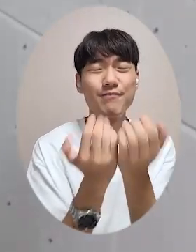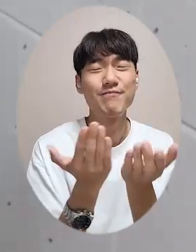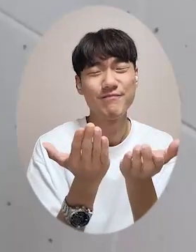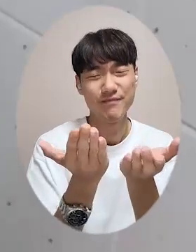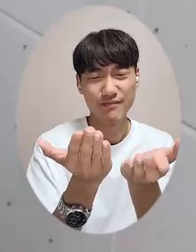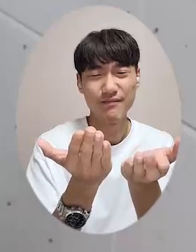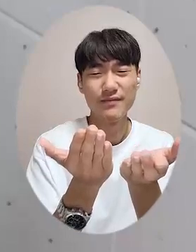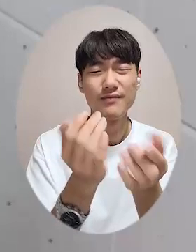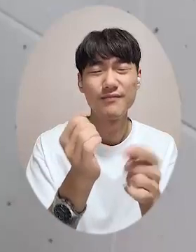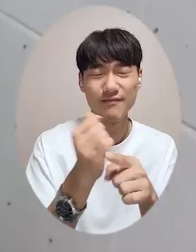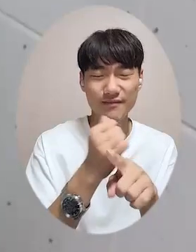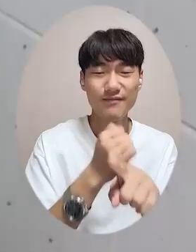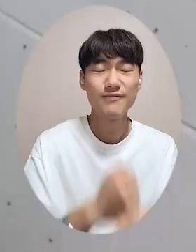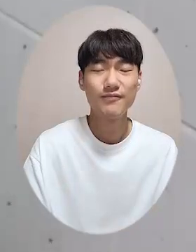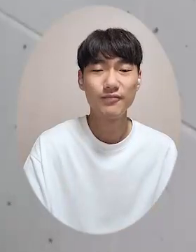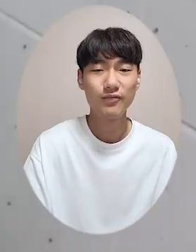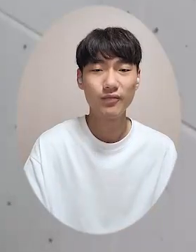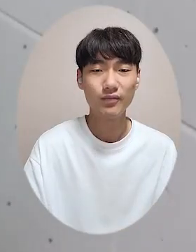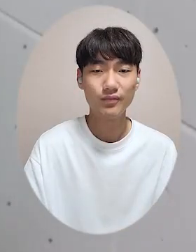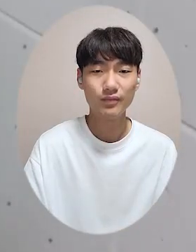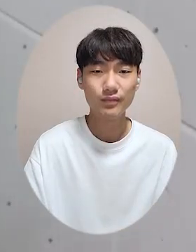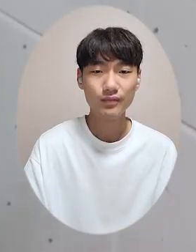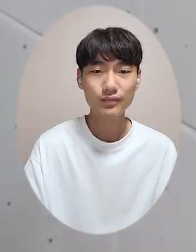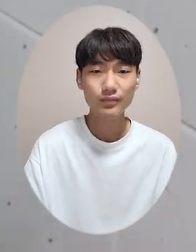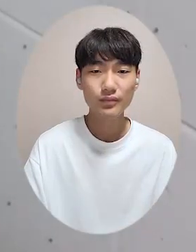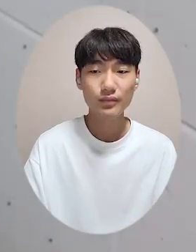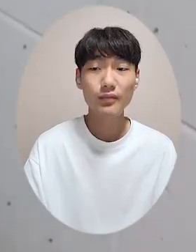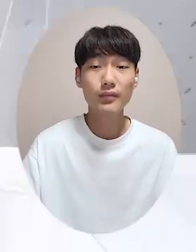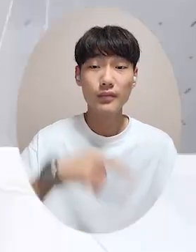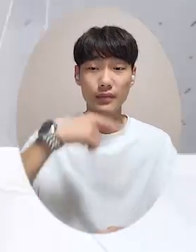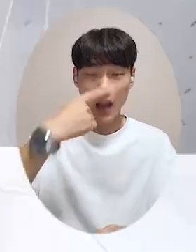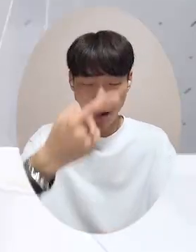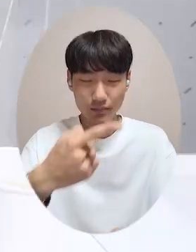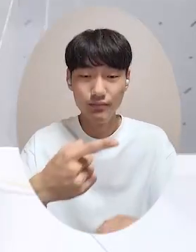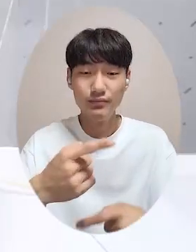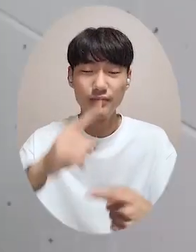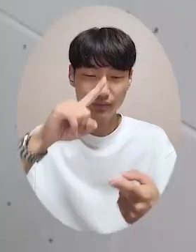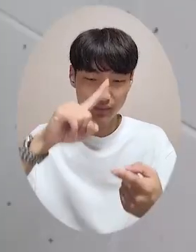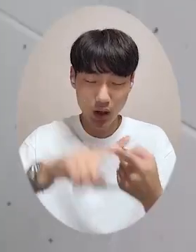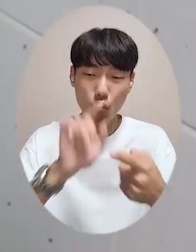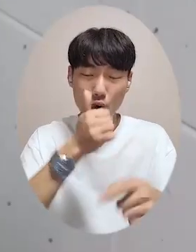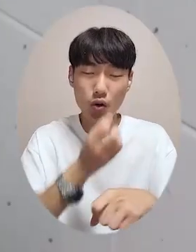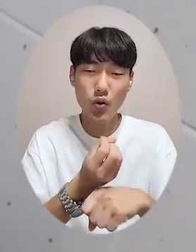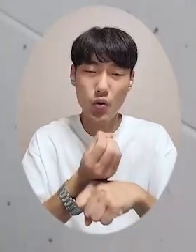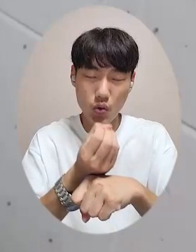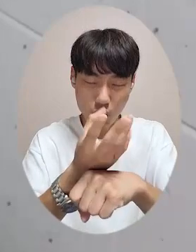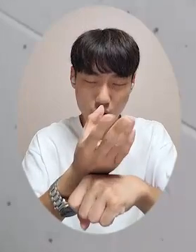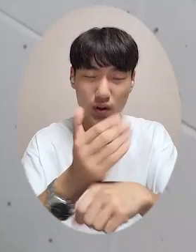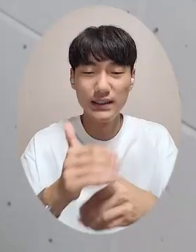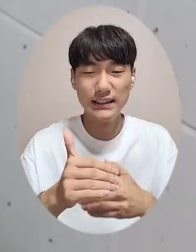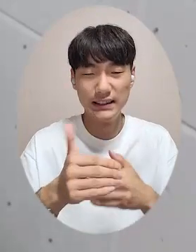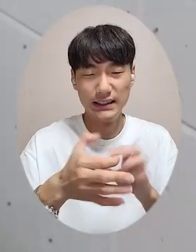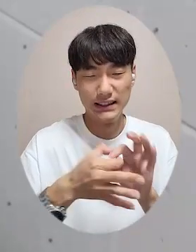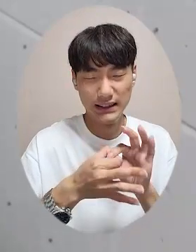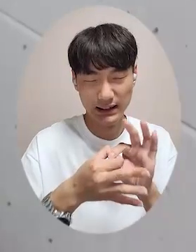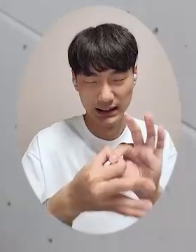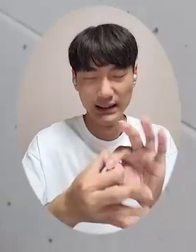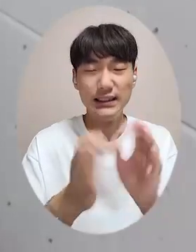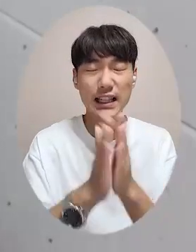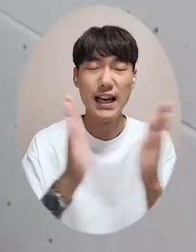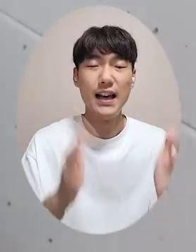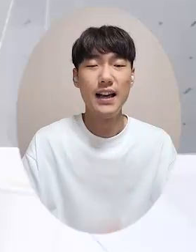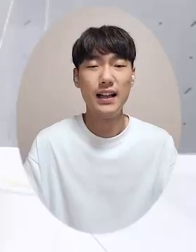싶습니다."라고 말씀드리고 그 흐름을 계속 이어가요. 네. 아. 이해를 할 수 있게끔 이해가 될 수 아.